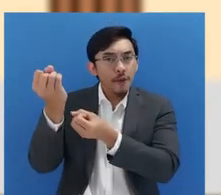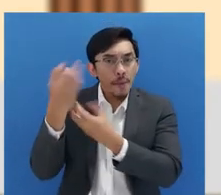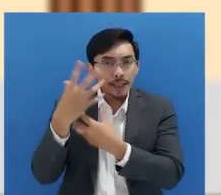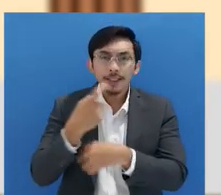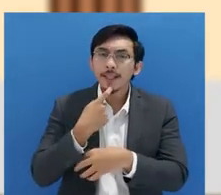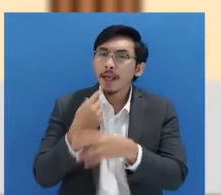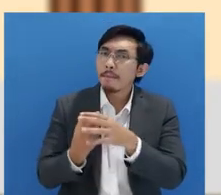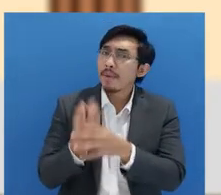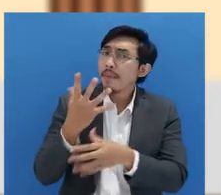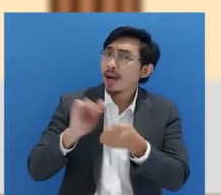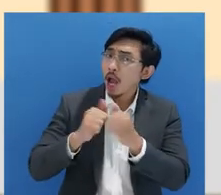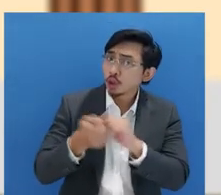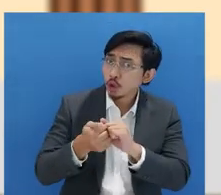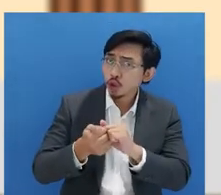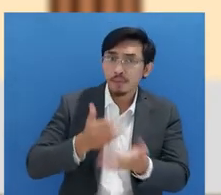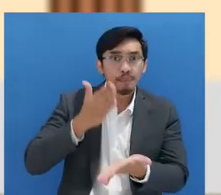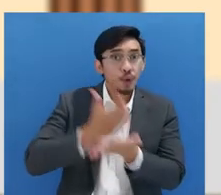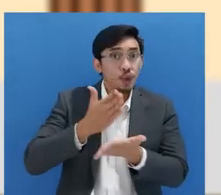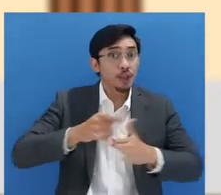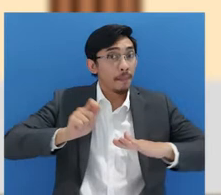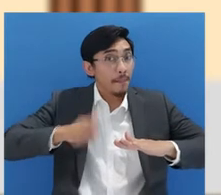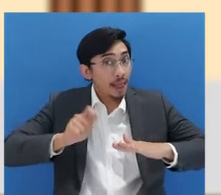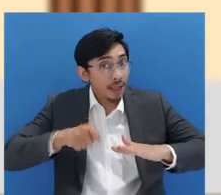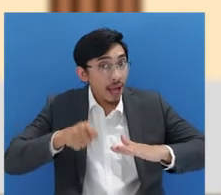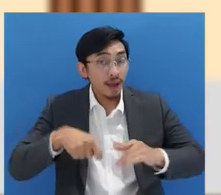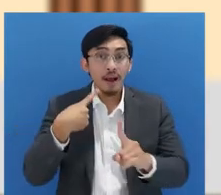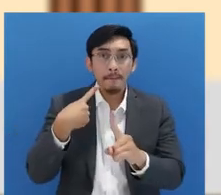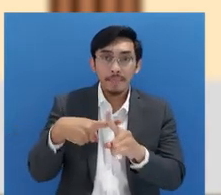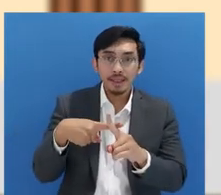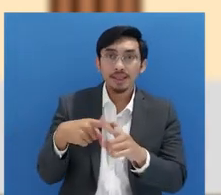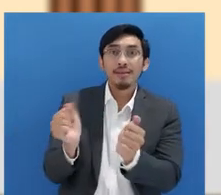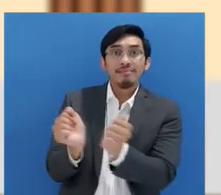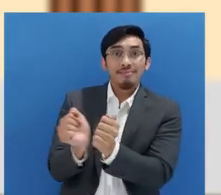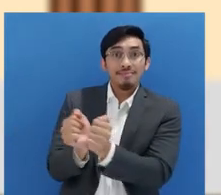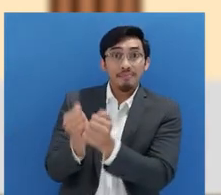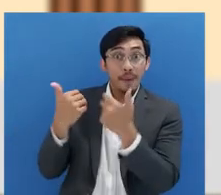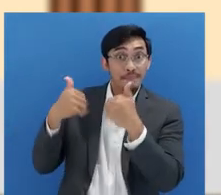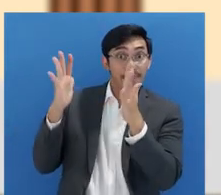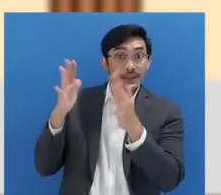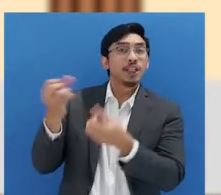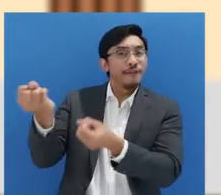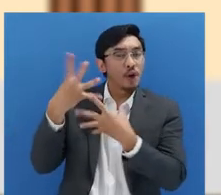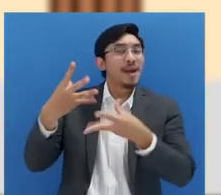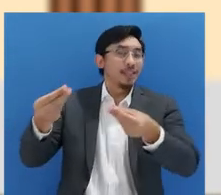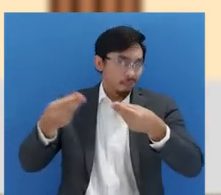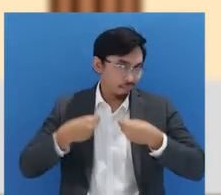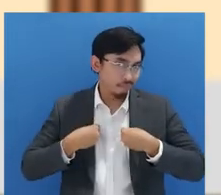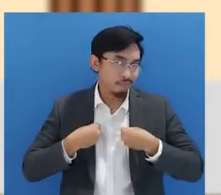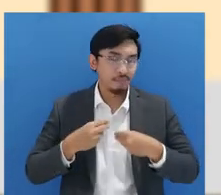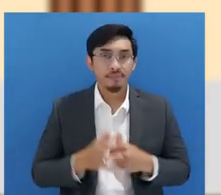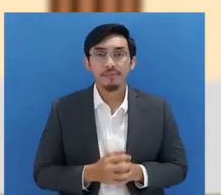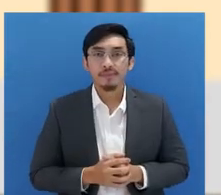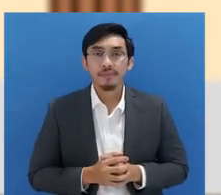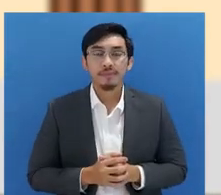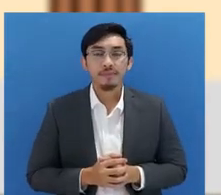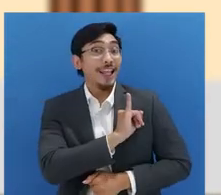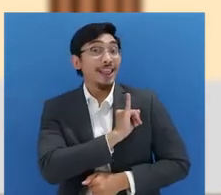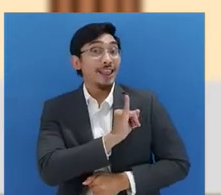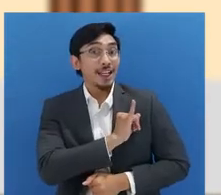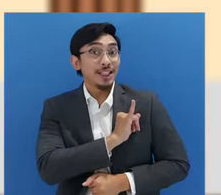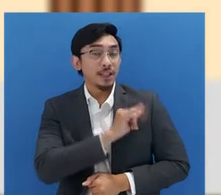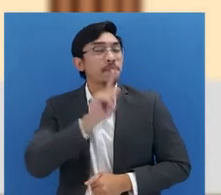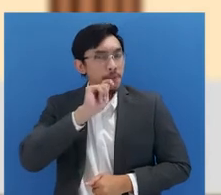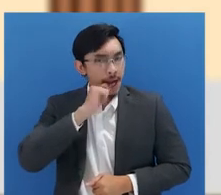mengenai perkembangan kasus, putusan pengadilan, serta dalam hal terpidana dibebaskan,